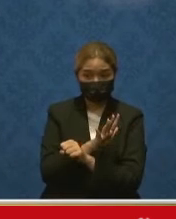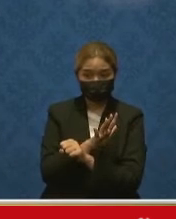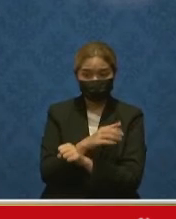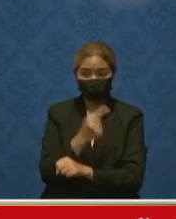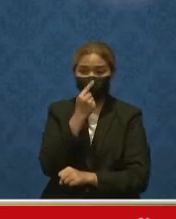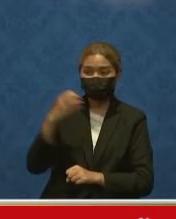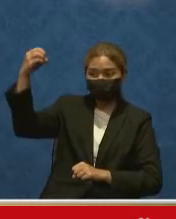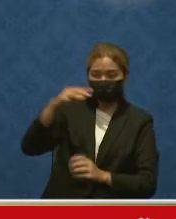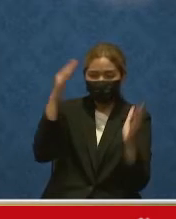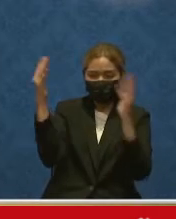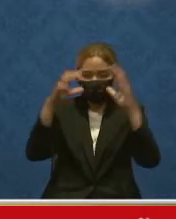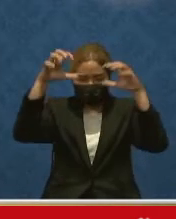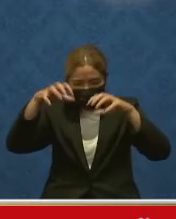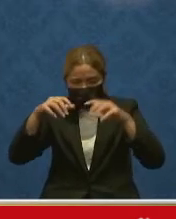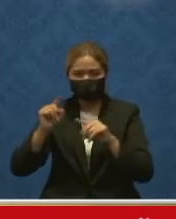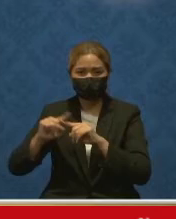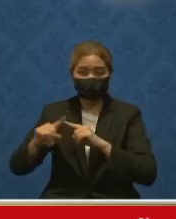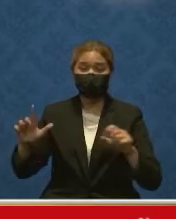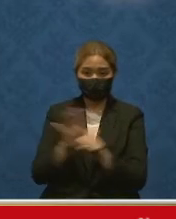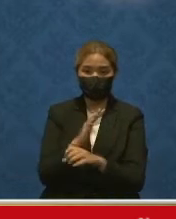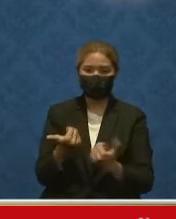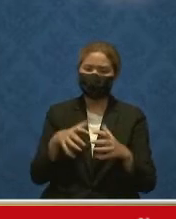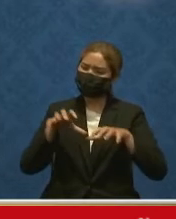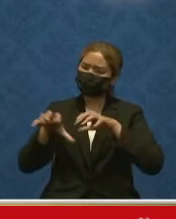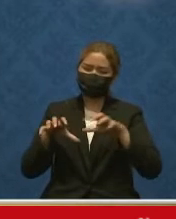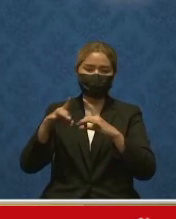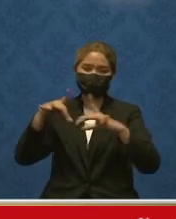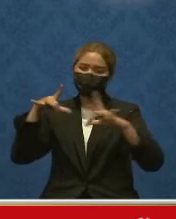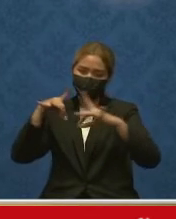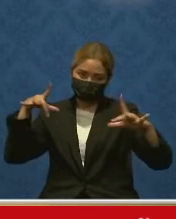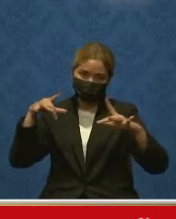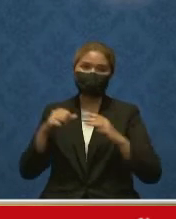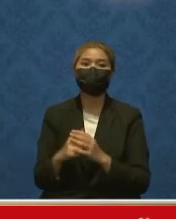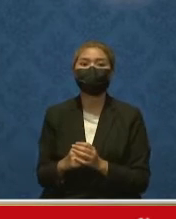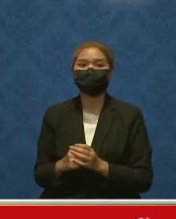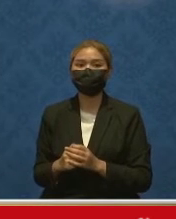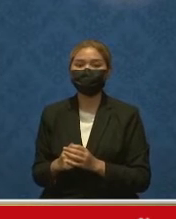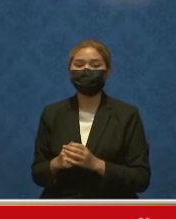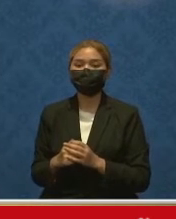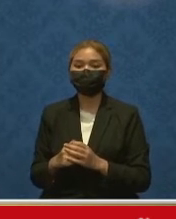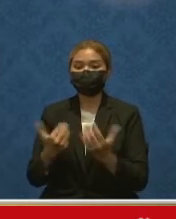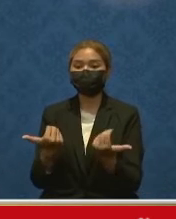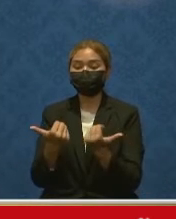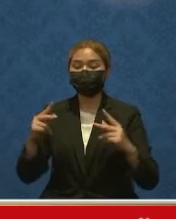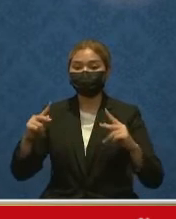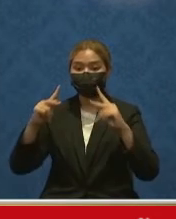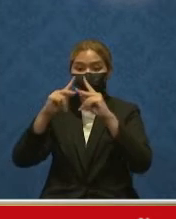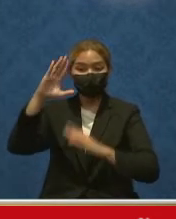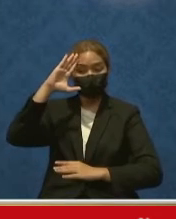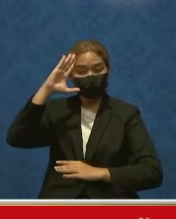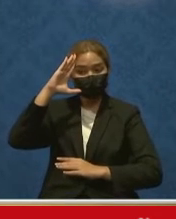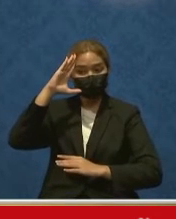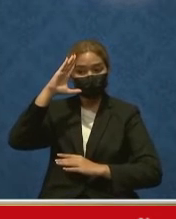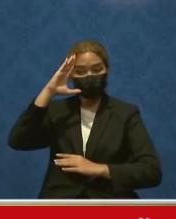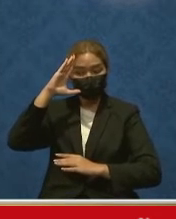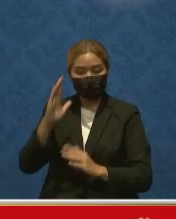นี่ผมต้องบอกว่าจัดไม่ถูกที่ถูกทางทำไมกระทรวงกลาโหมทหารไม่เป็นเมืองสนับสนุนล่ะ